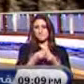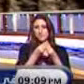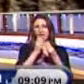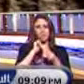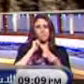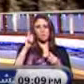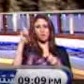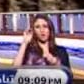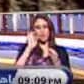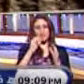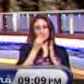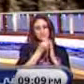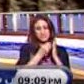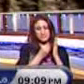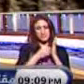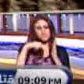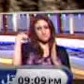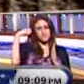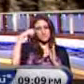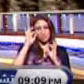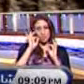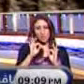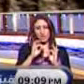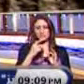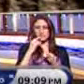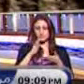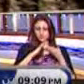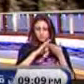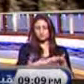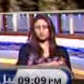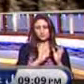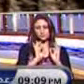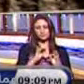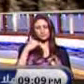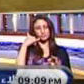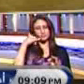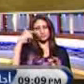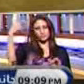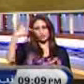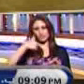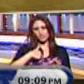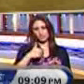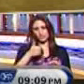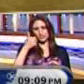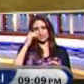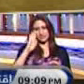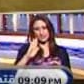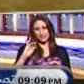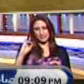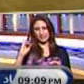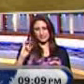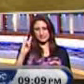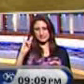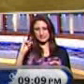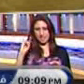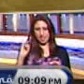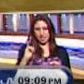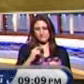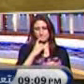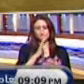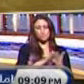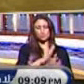يطالبون بمحاسبه المسؤولين عن هذا الوضع اللي هم فيه؟ معنا على التليفون اسلام من اهالي القريه. استاذ اسلام اتفضل قول